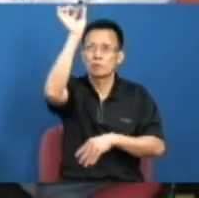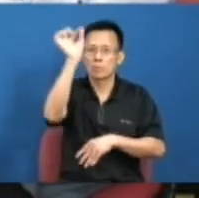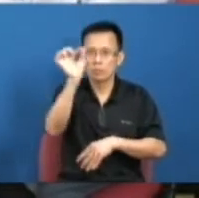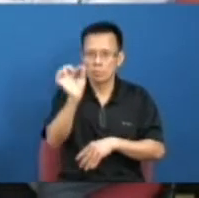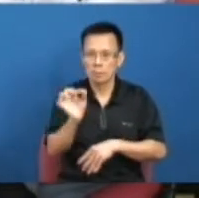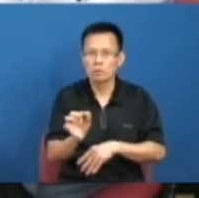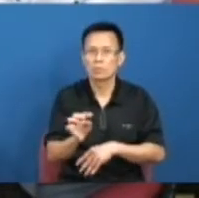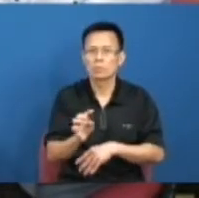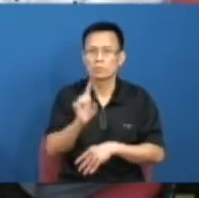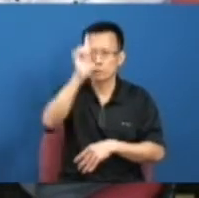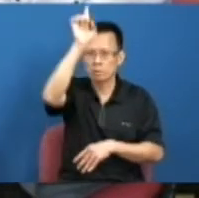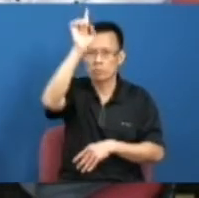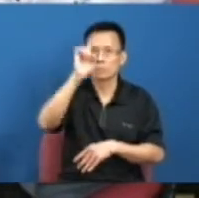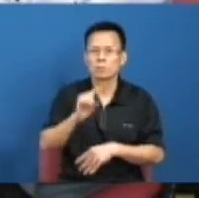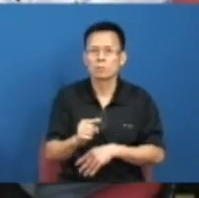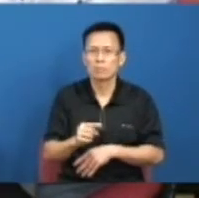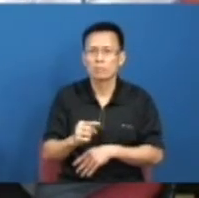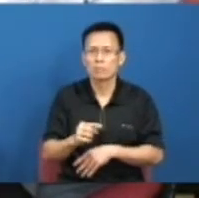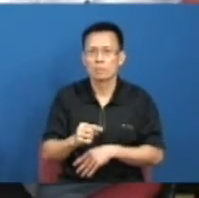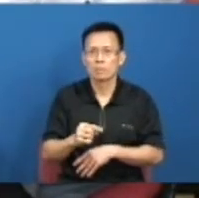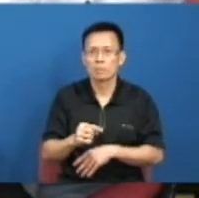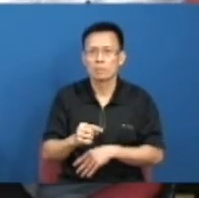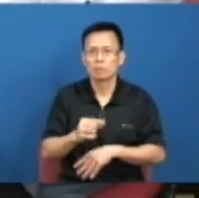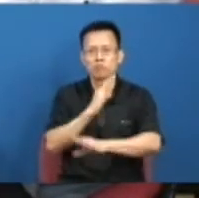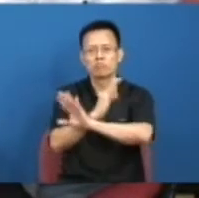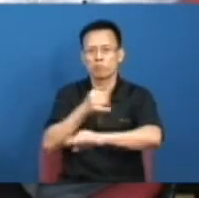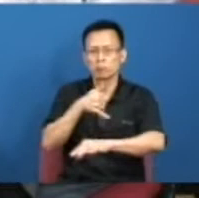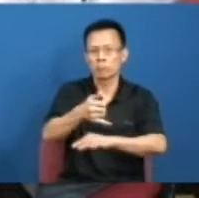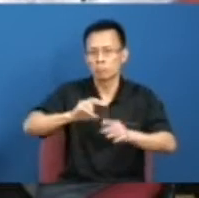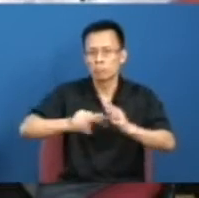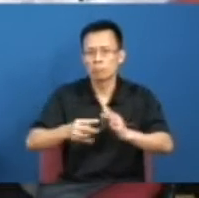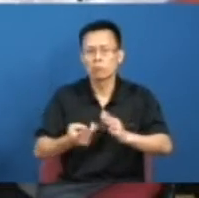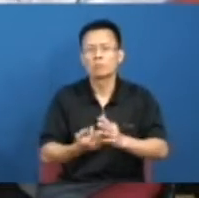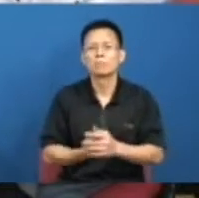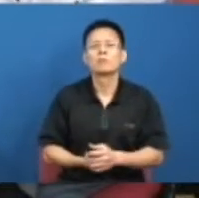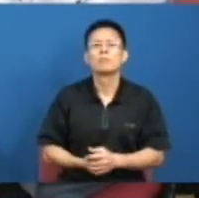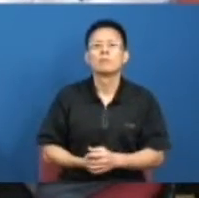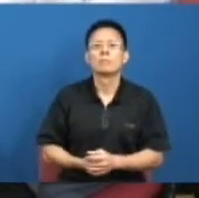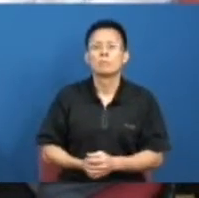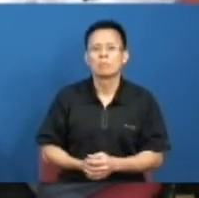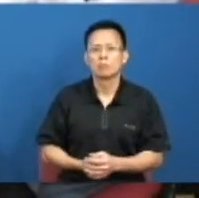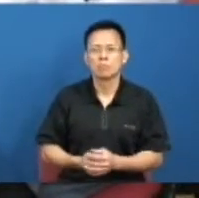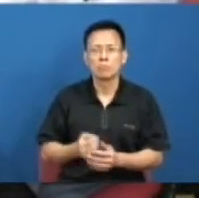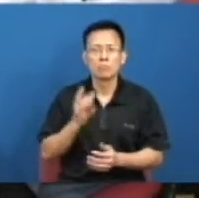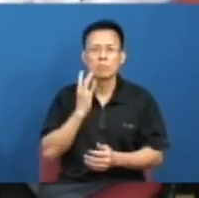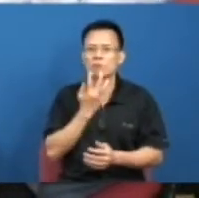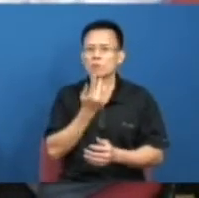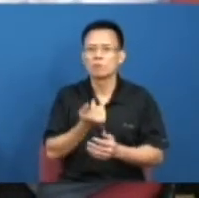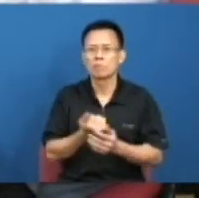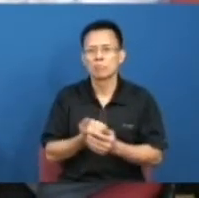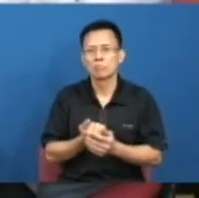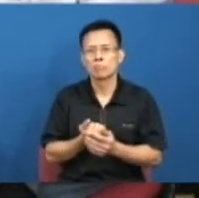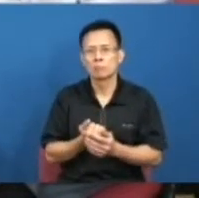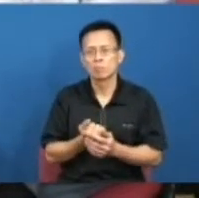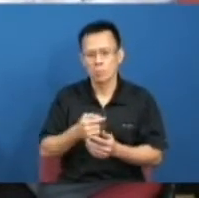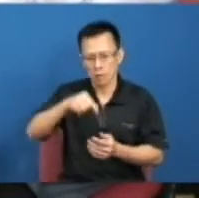佢上邊嘅單位係點都唔俾你做嘅， 嗯嗯嗯。 咁情況之下咧，